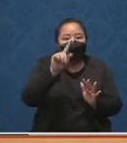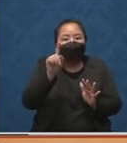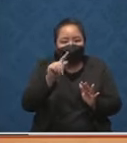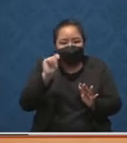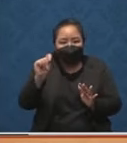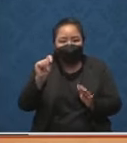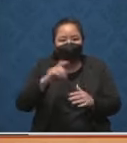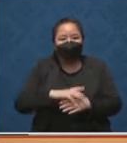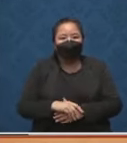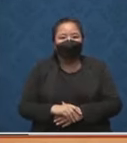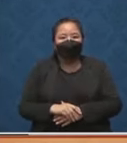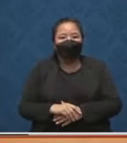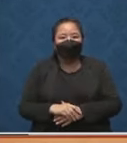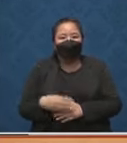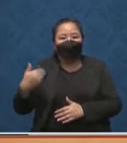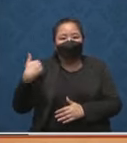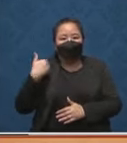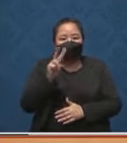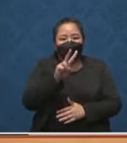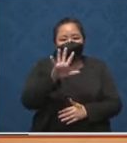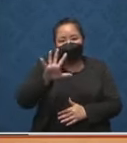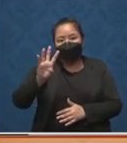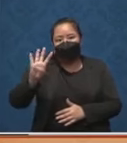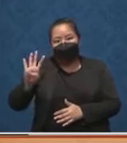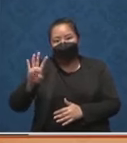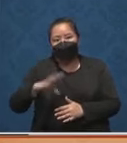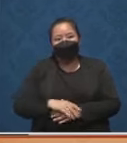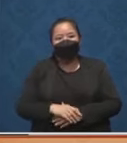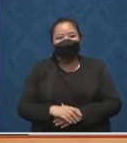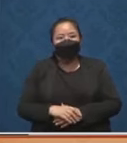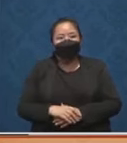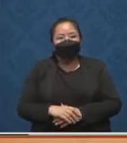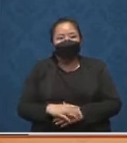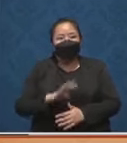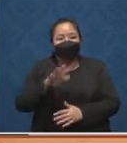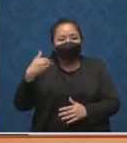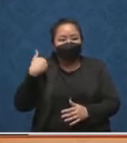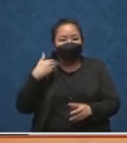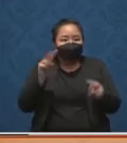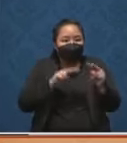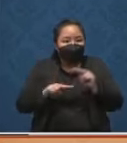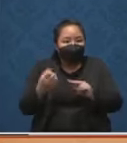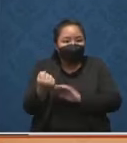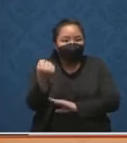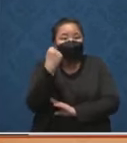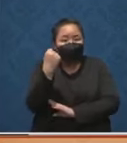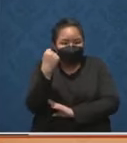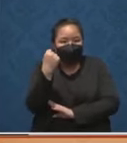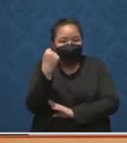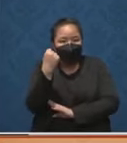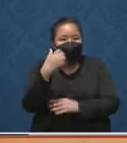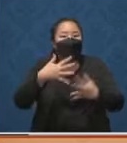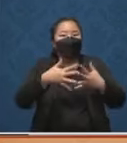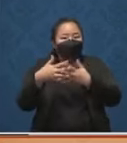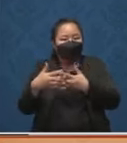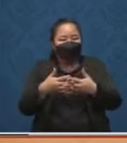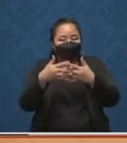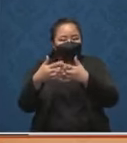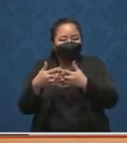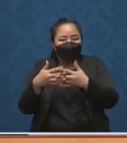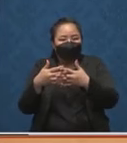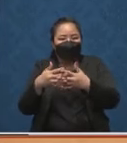งแต่ปี2554นะคะเพราะว่าหน่วยงานกำกับดูแลในช่วงนั้นเนี่ยเข้มแข็งมากในอเมริกา